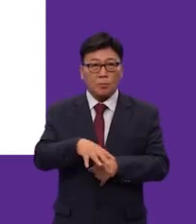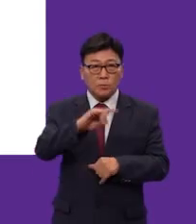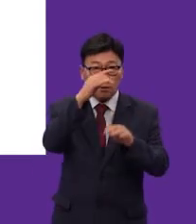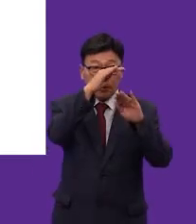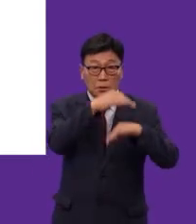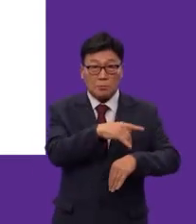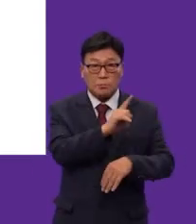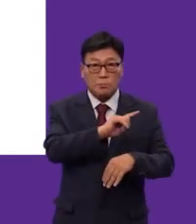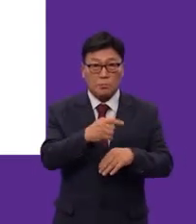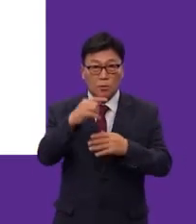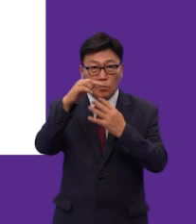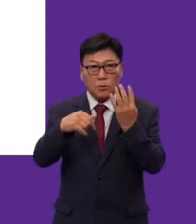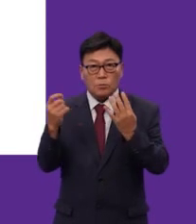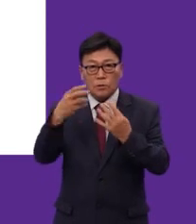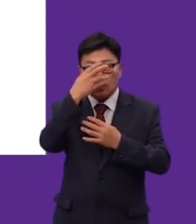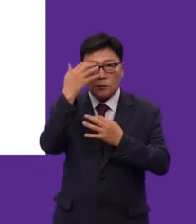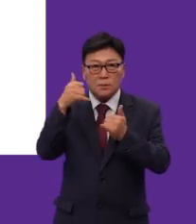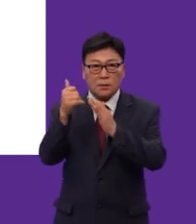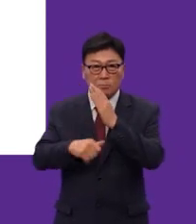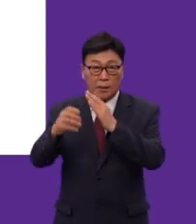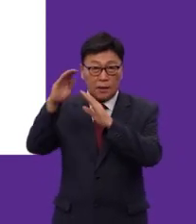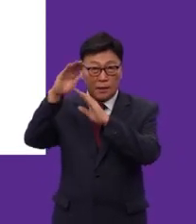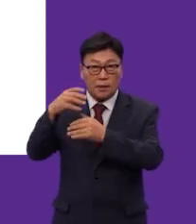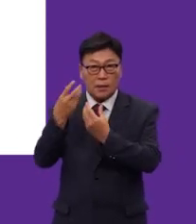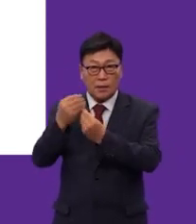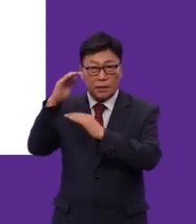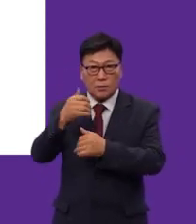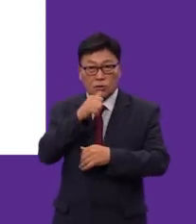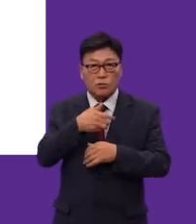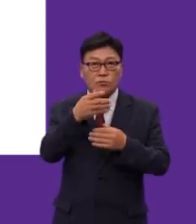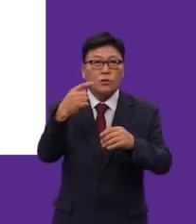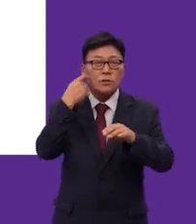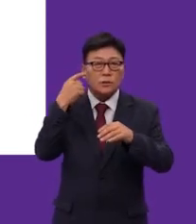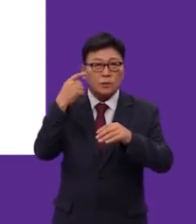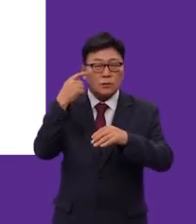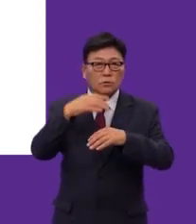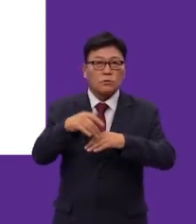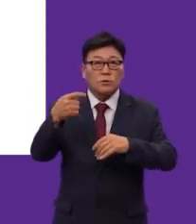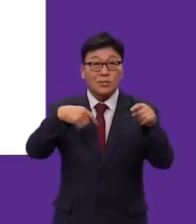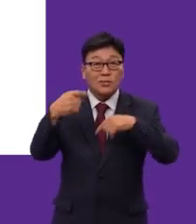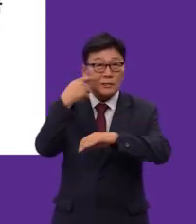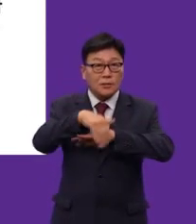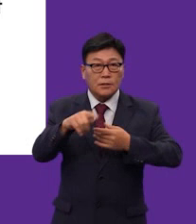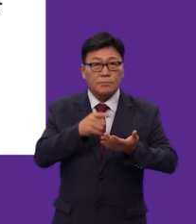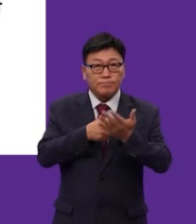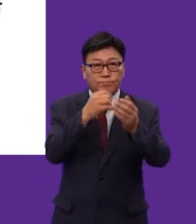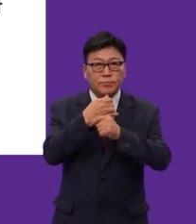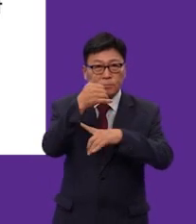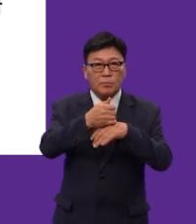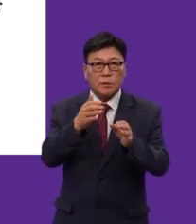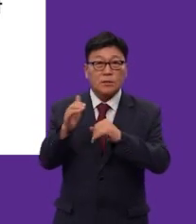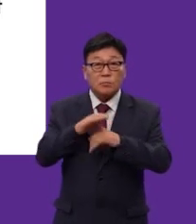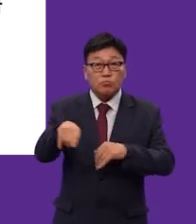먼저 내용은 프로그램과 청년 실패 사례를 소개하고 정책 제안을 하면서 마무리하도록 하겠습니다.